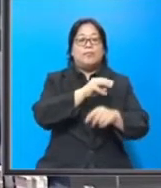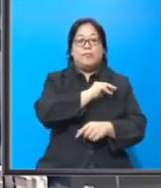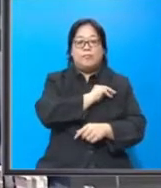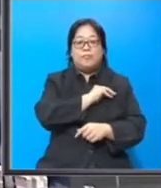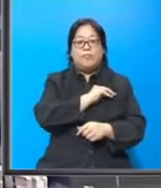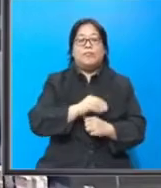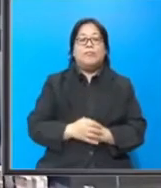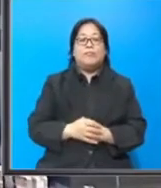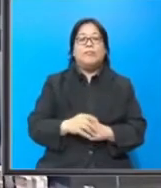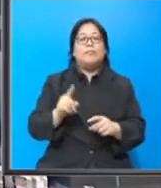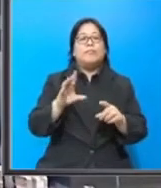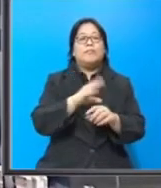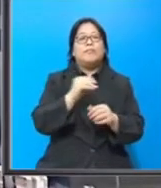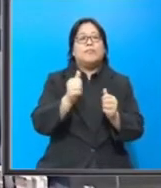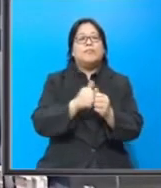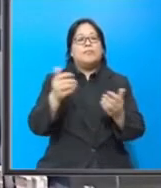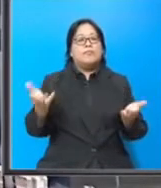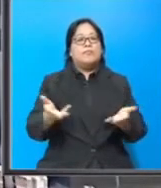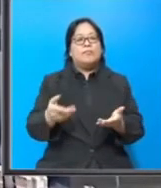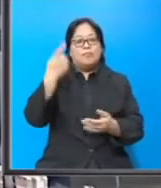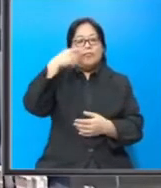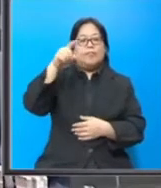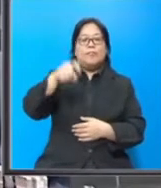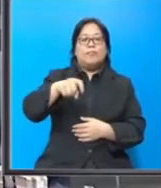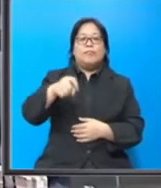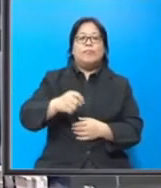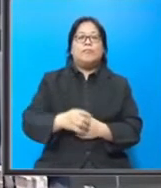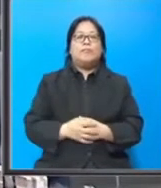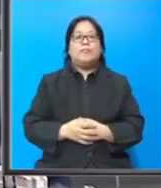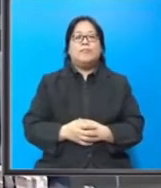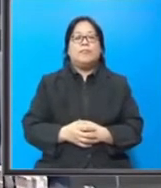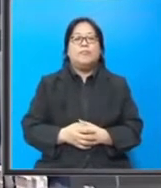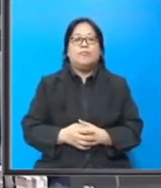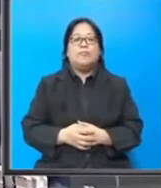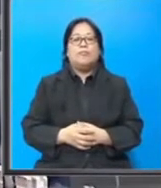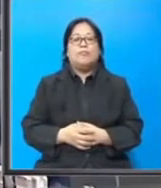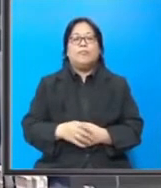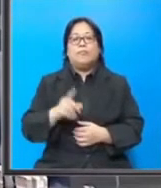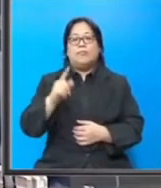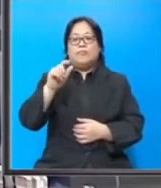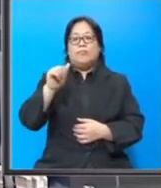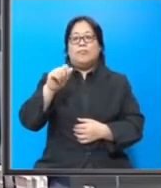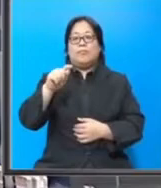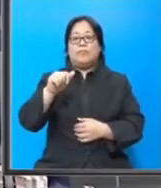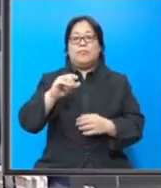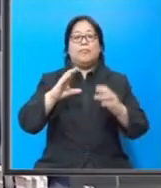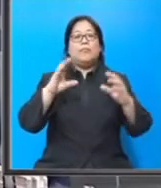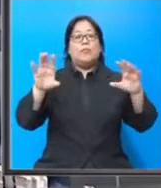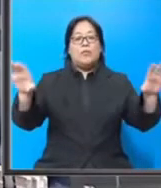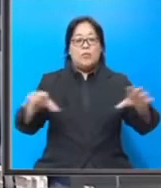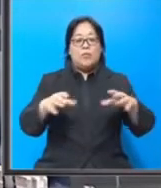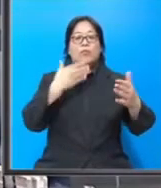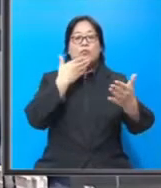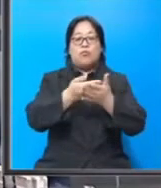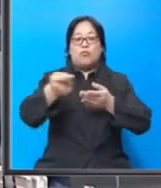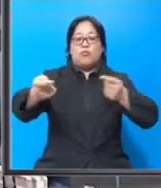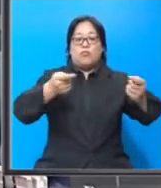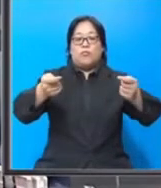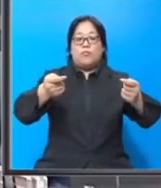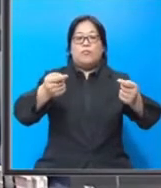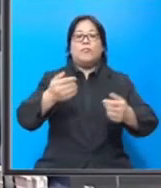Menteri. Dan inilah untuk memastikan tata keluaran yang bagus atau good